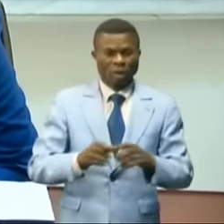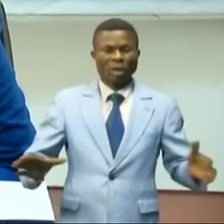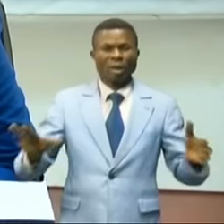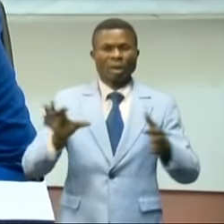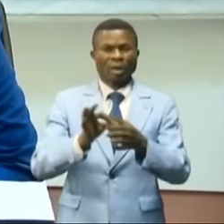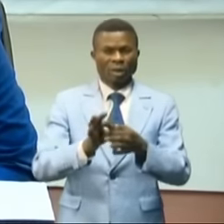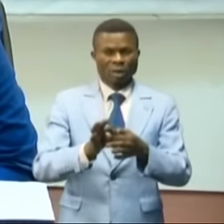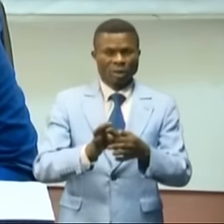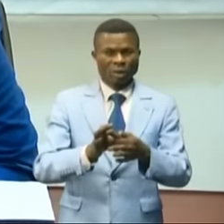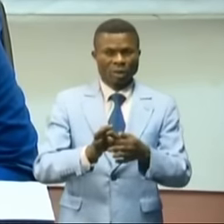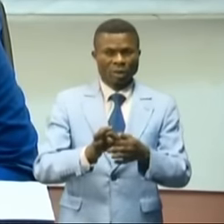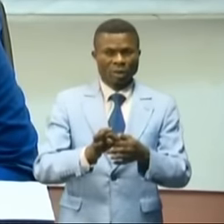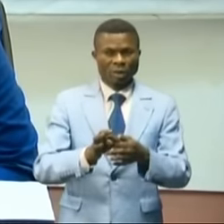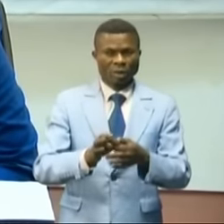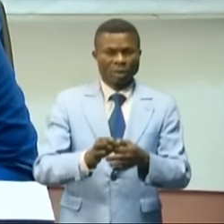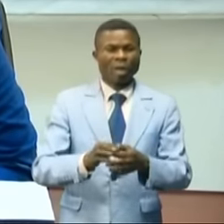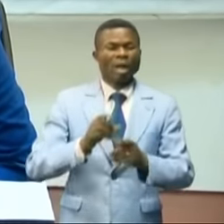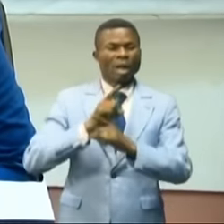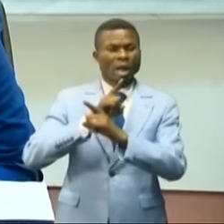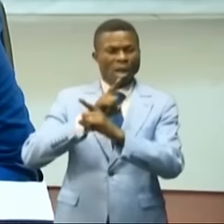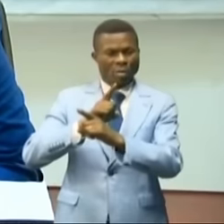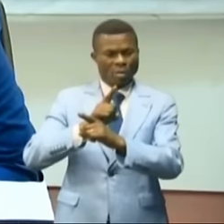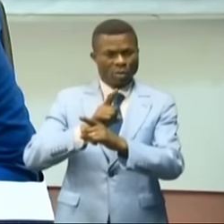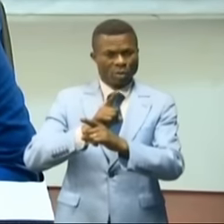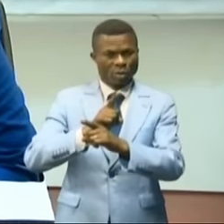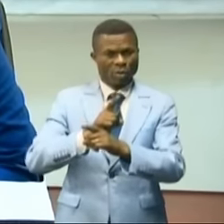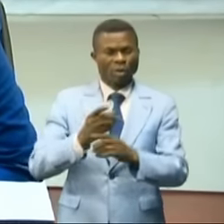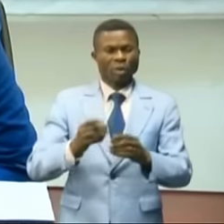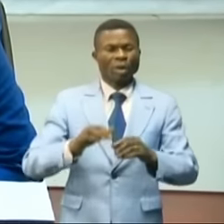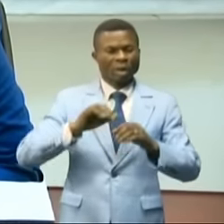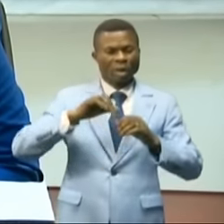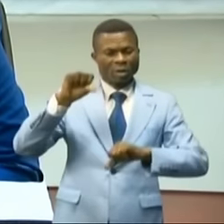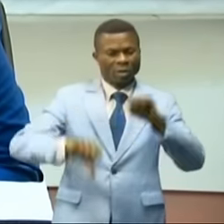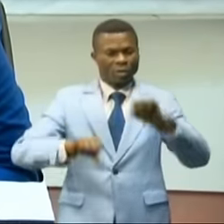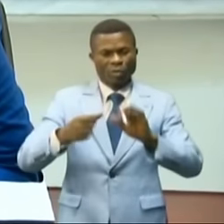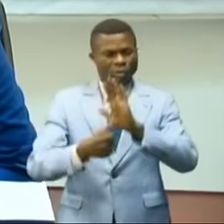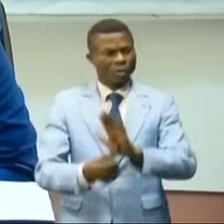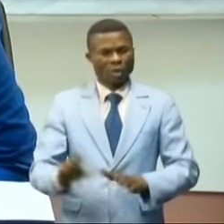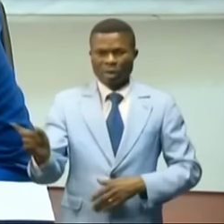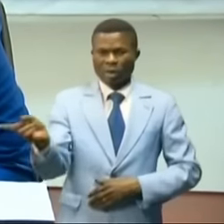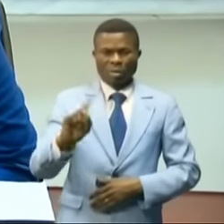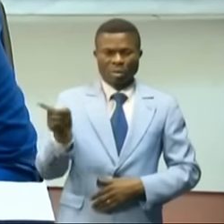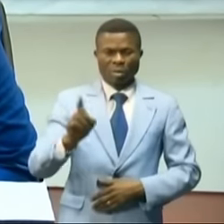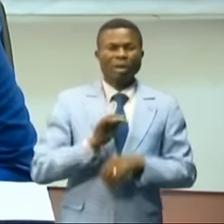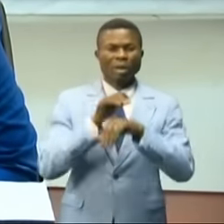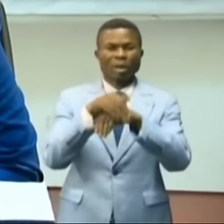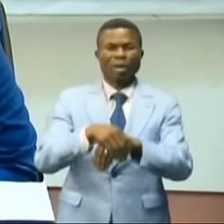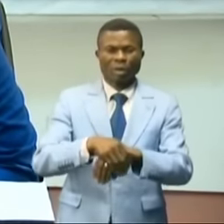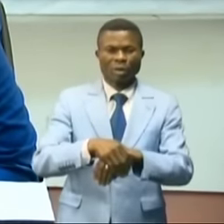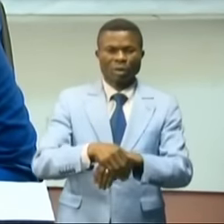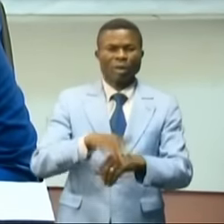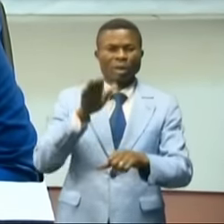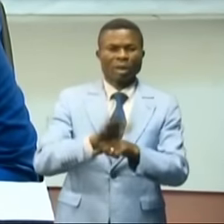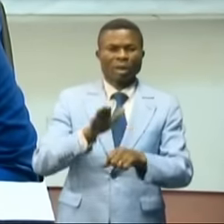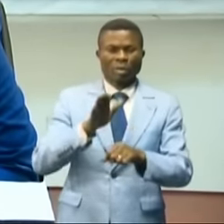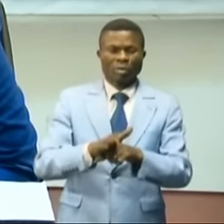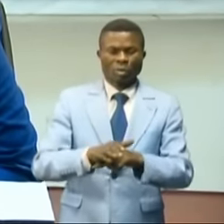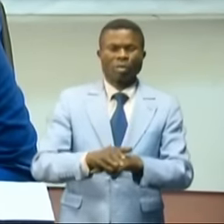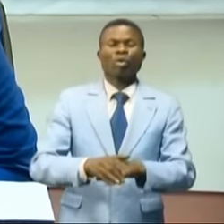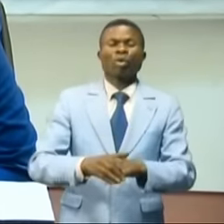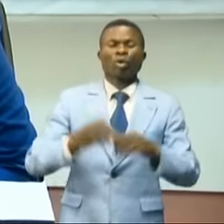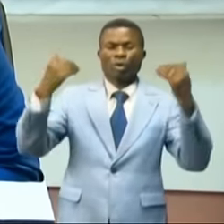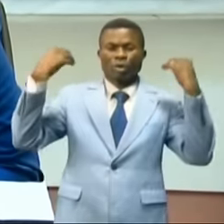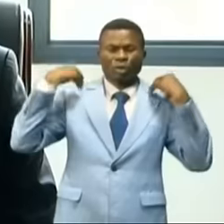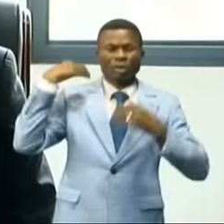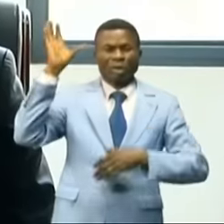à même de susciter l'approbation, l'adhésion et la participation efficiente de toutes les